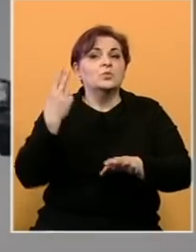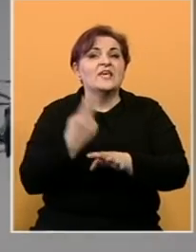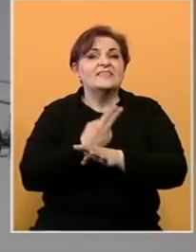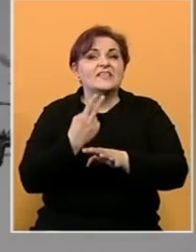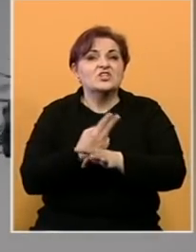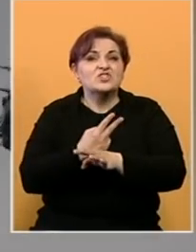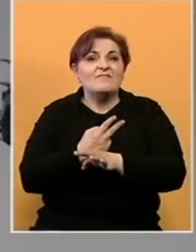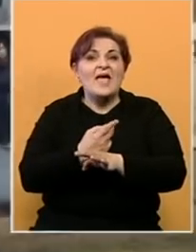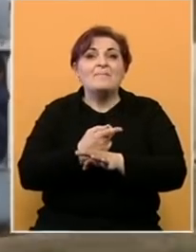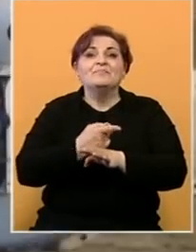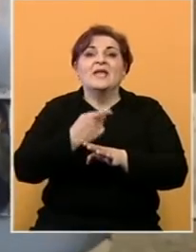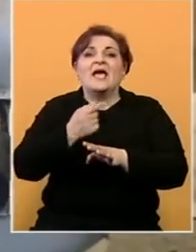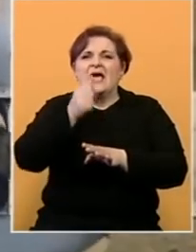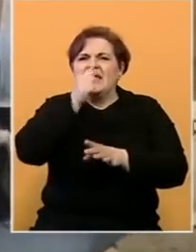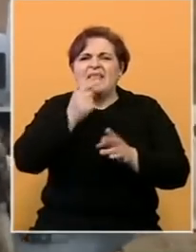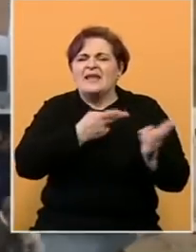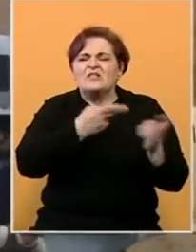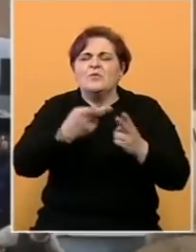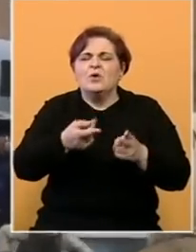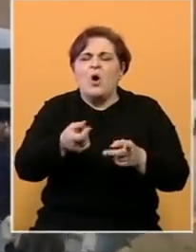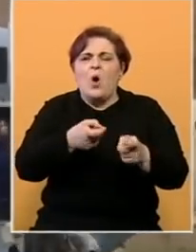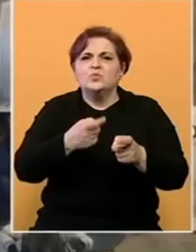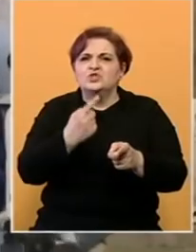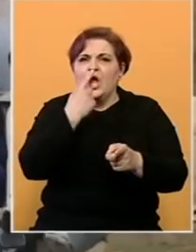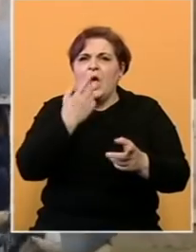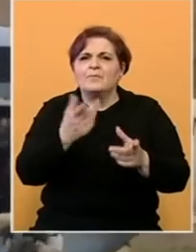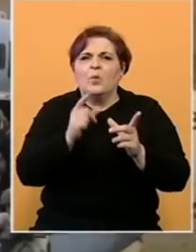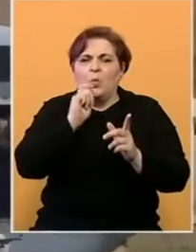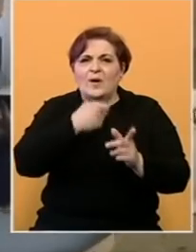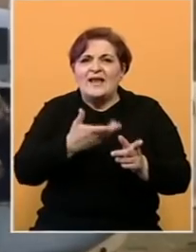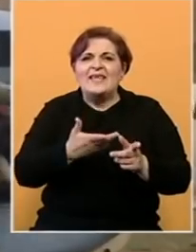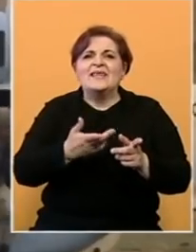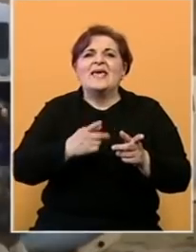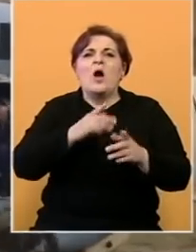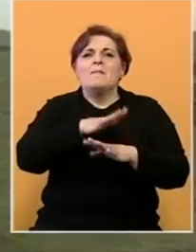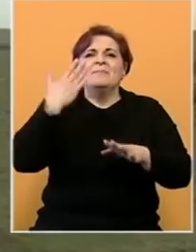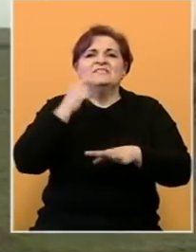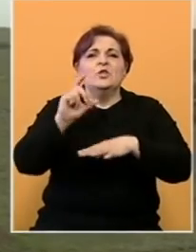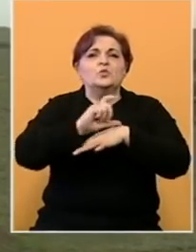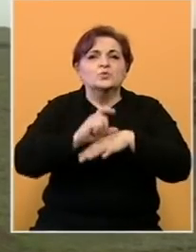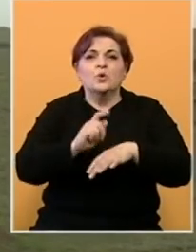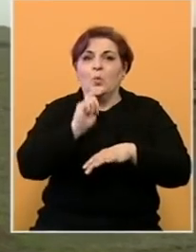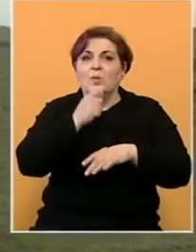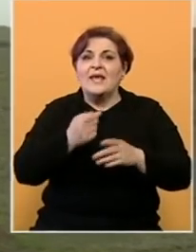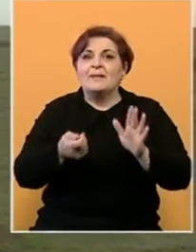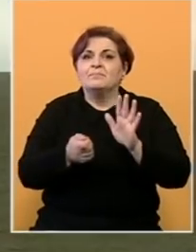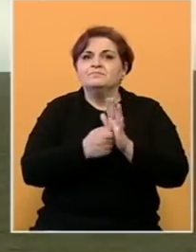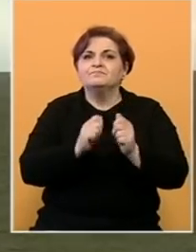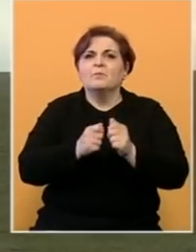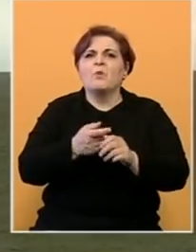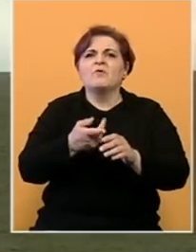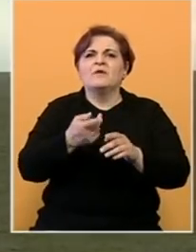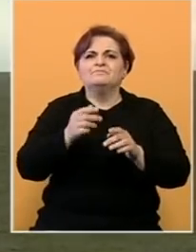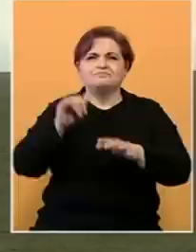ne opskrbljuju oružjem Ukrajinu, prije svih Turska koja je Ukrajini prodala borbene dronove prema ugovoru potpisanom